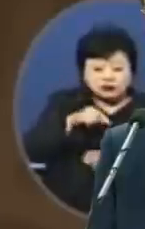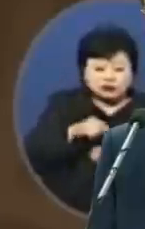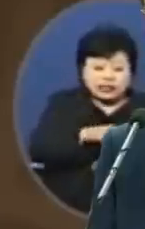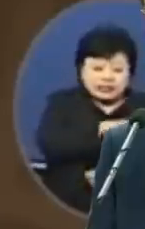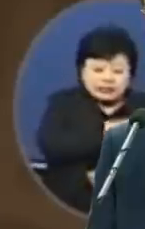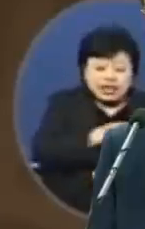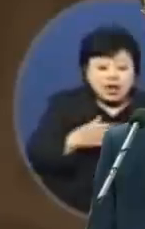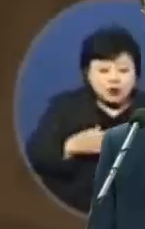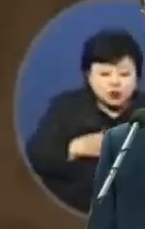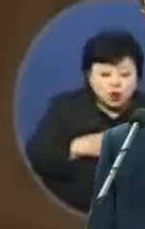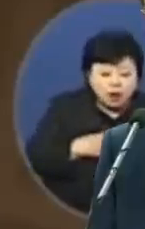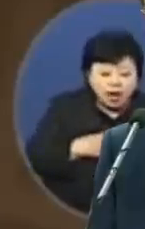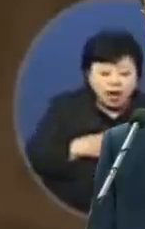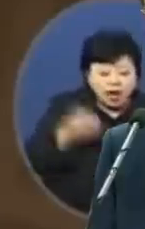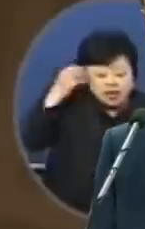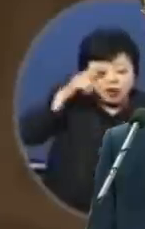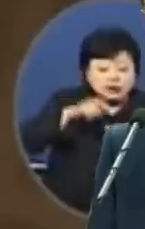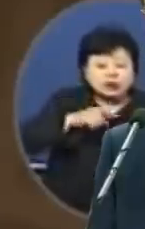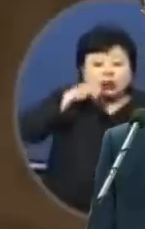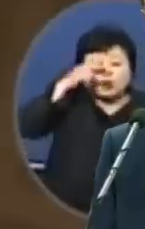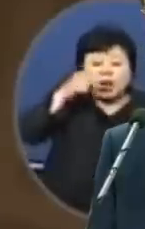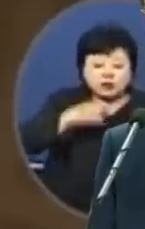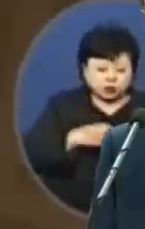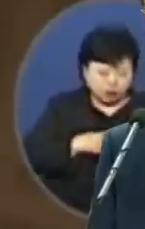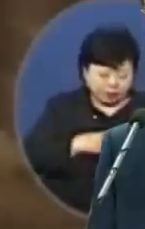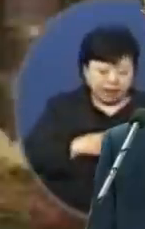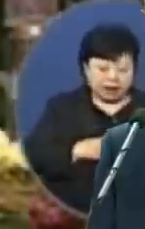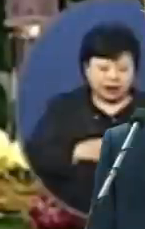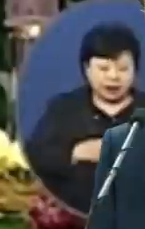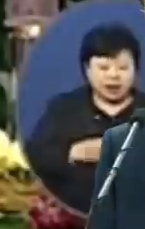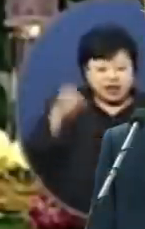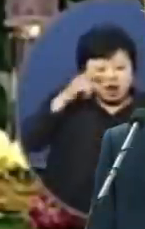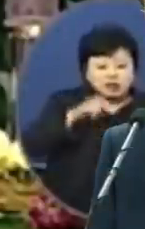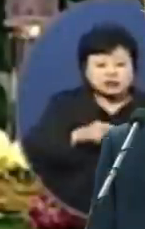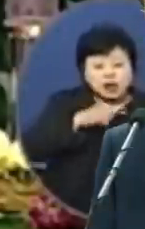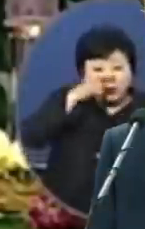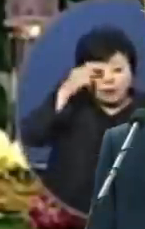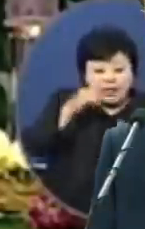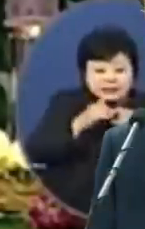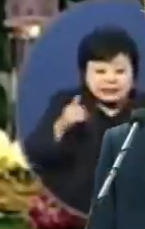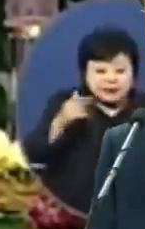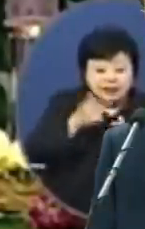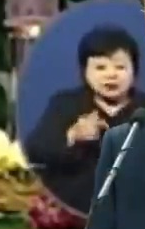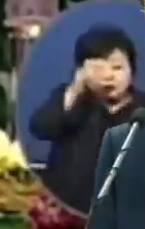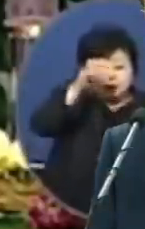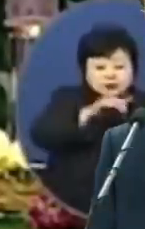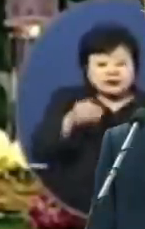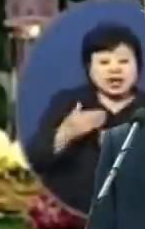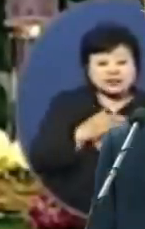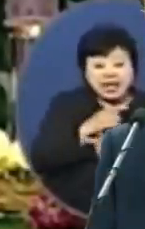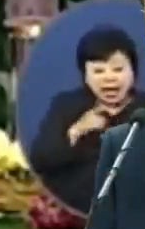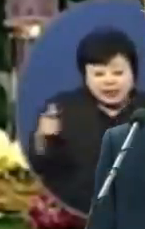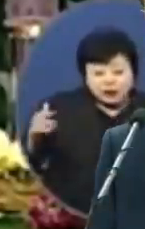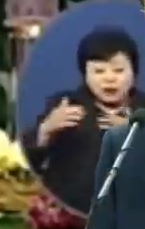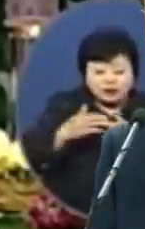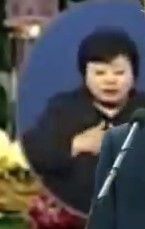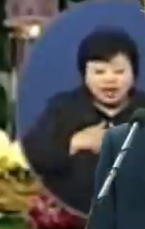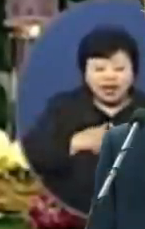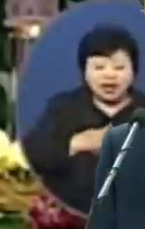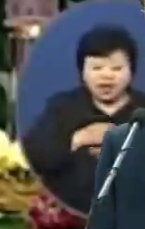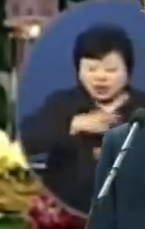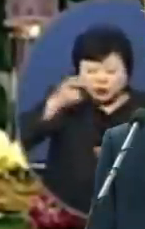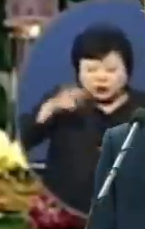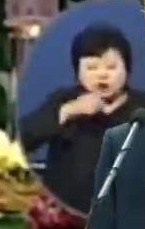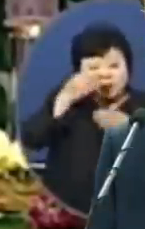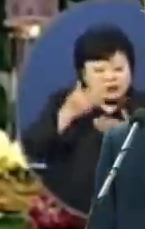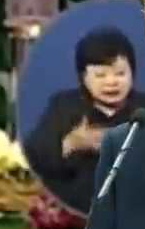가장 위험한 교만이 바로 영적인 교만이라는 것입니다. 영적인 교만에 빠진 사람은 예수님의 십자가 은혜가 아니라 내가 잘나서